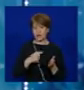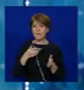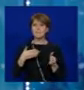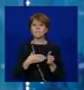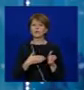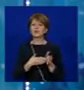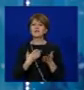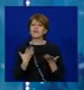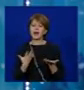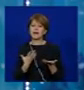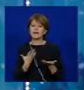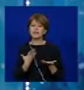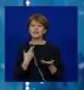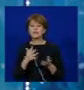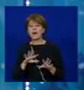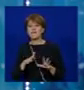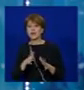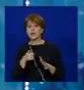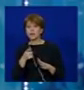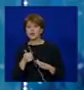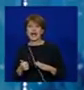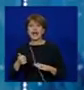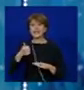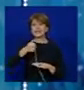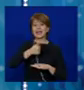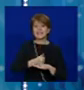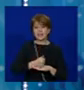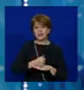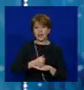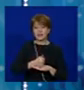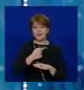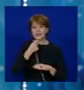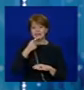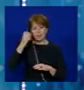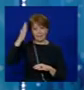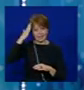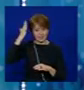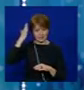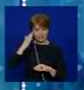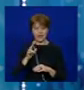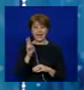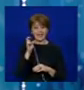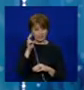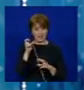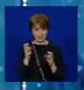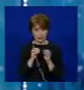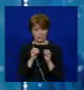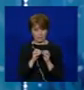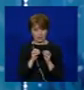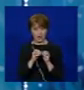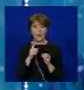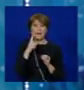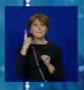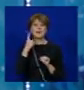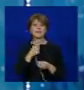има вероятност да бъде назначен за министър. Назначен означава от президент. Да ви кажа, на 20 април беше връчен първия мандат